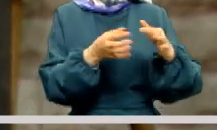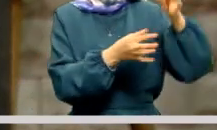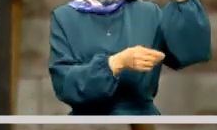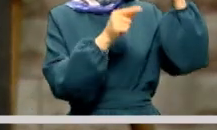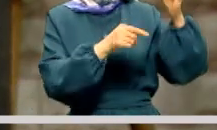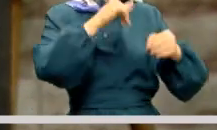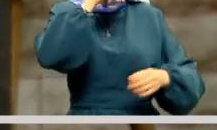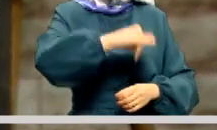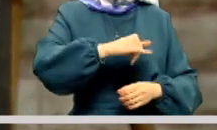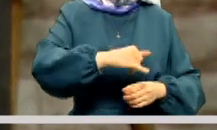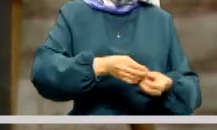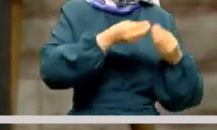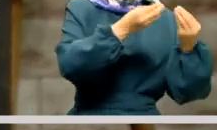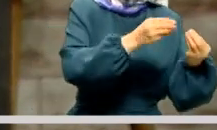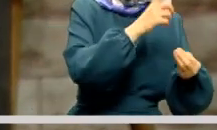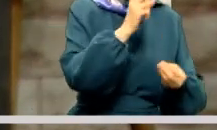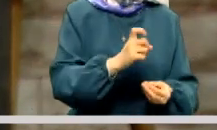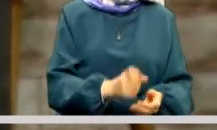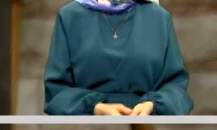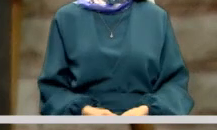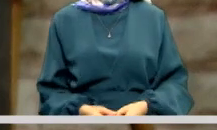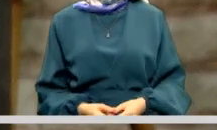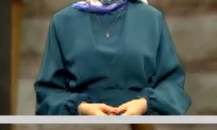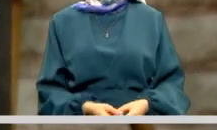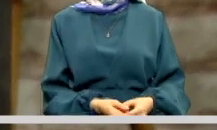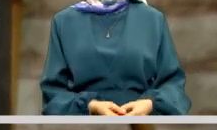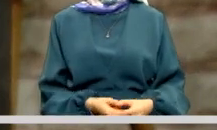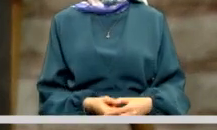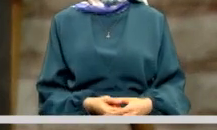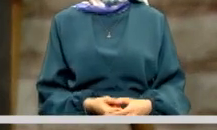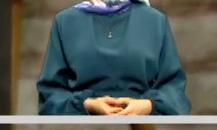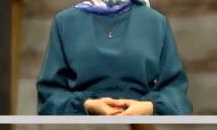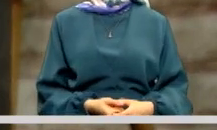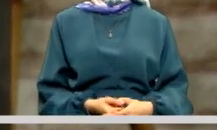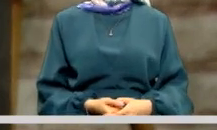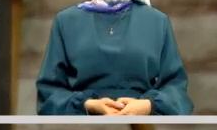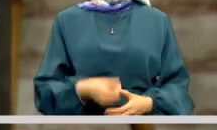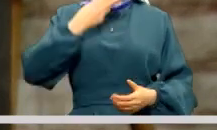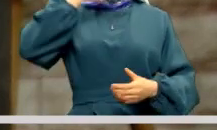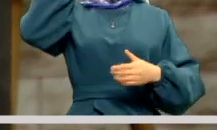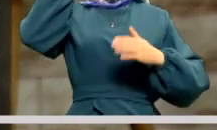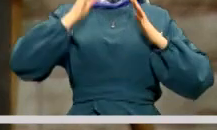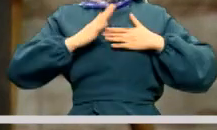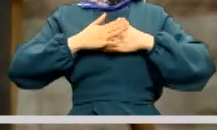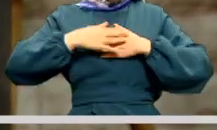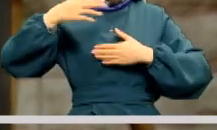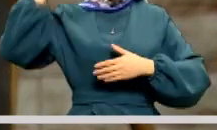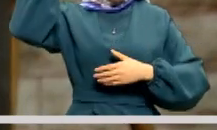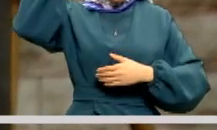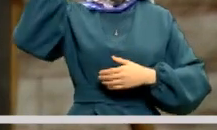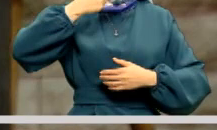alın teriyle verebiliyor muyuz vaktinde zamanında şimdi cuma namazlarında vaazları dinliyoruz